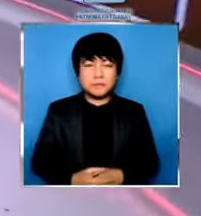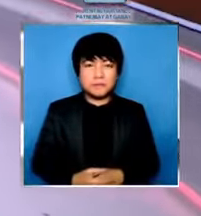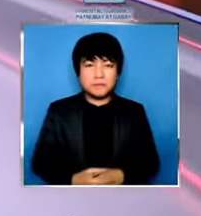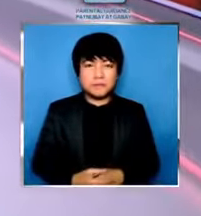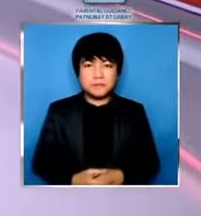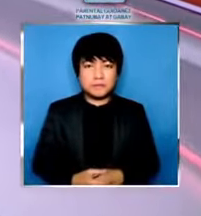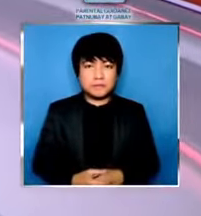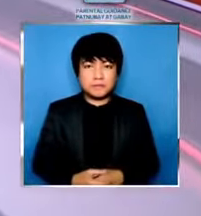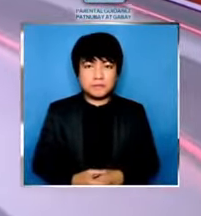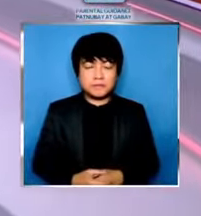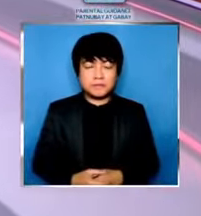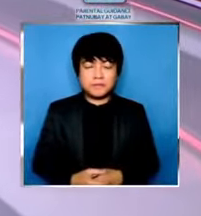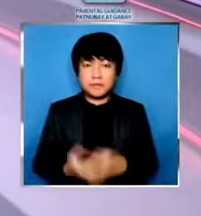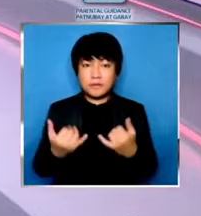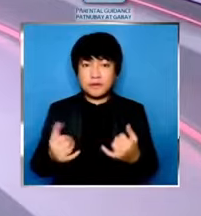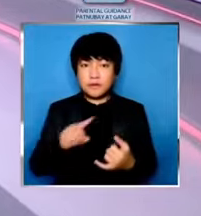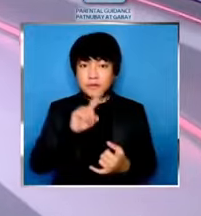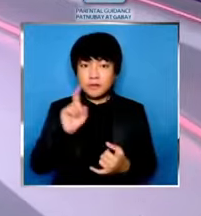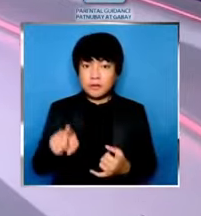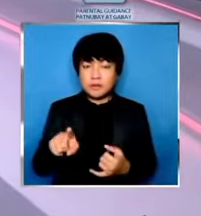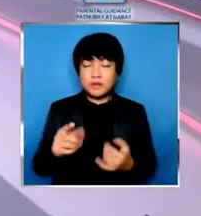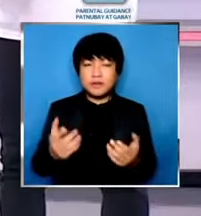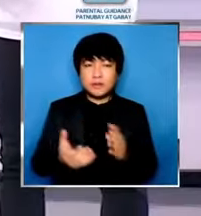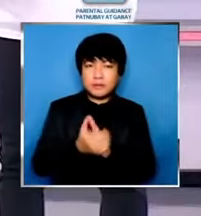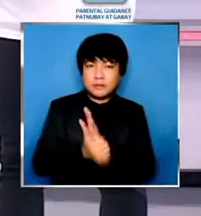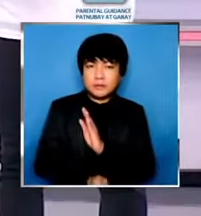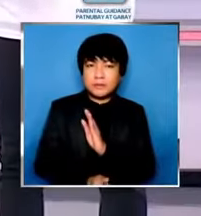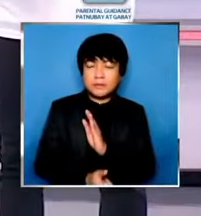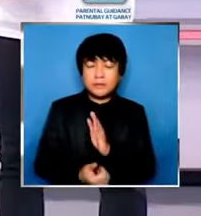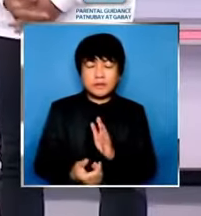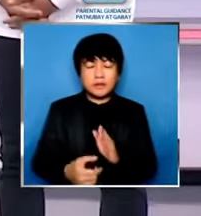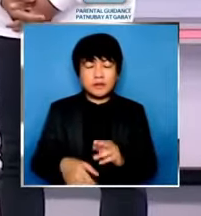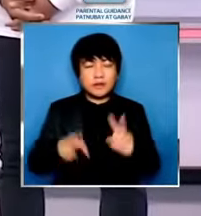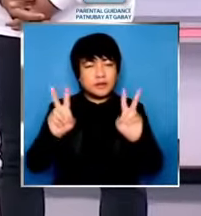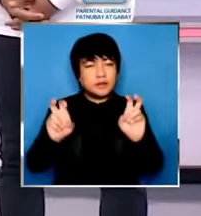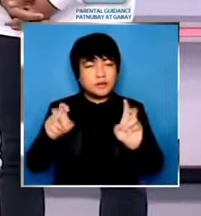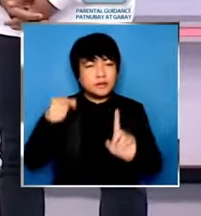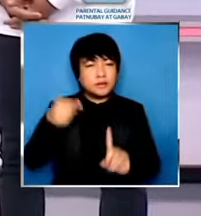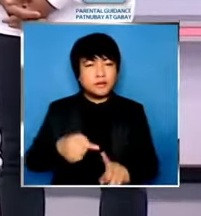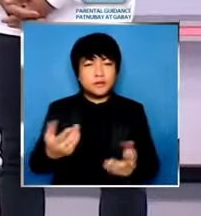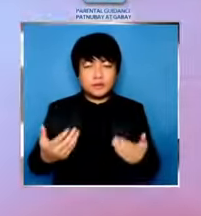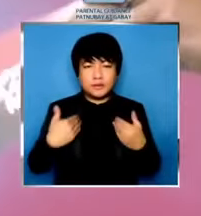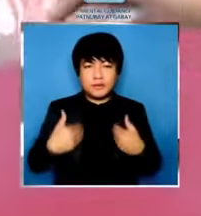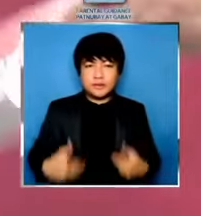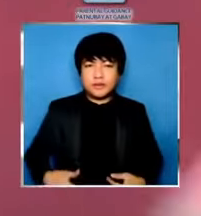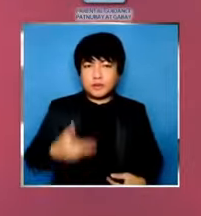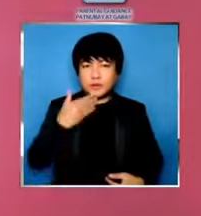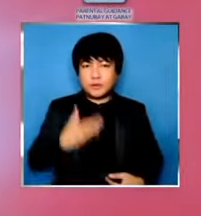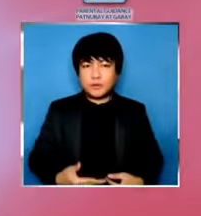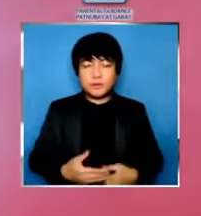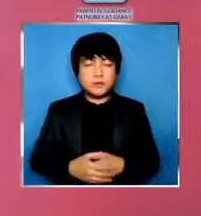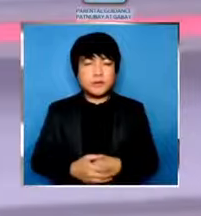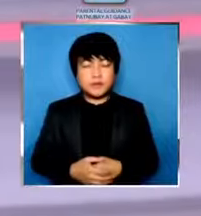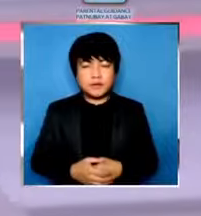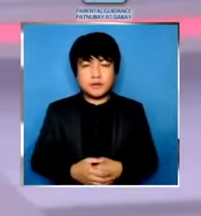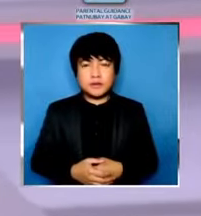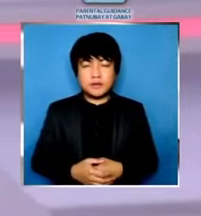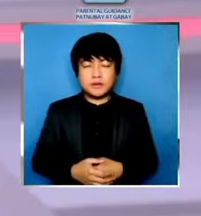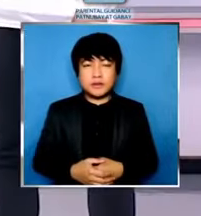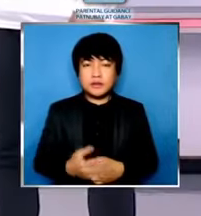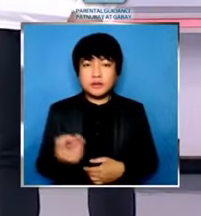Ang category natin ay galing mo. Usapang kalusugan muna tayo, Elmer at Jemery. Kim Patsu muna kayo kung sino mauna.